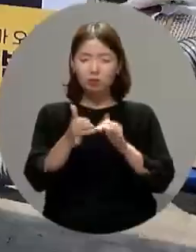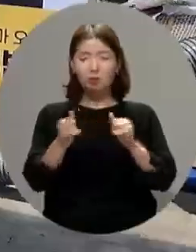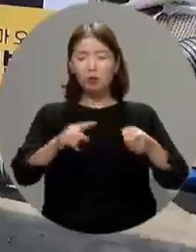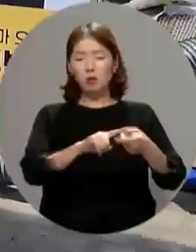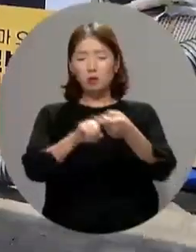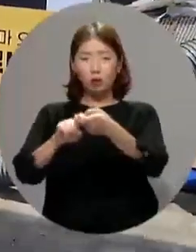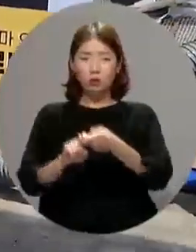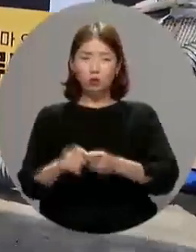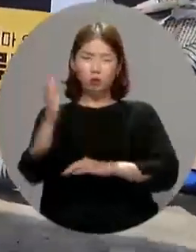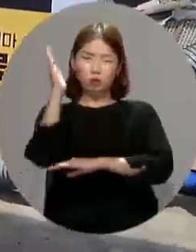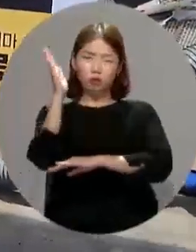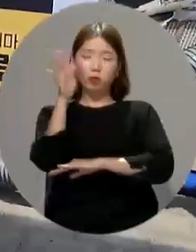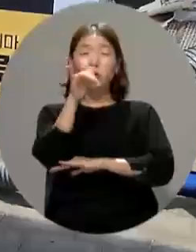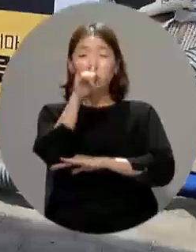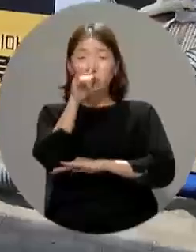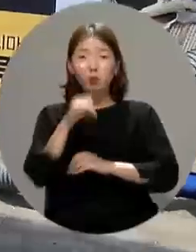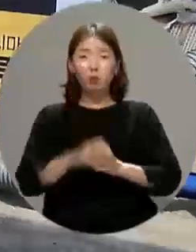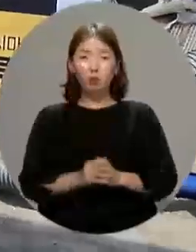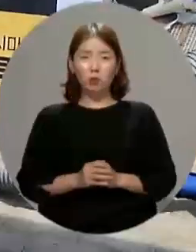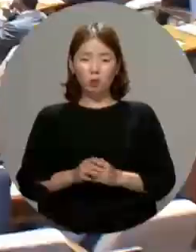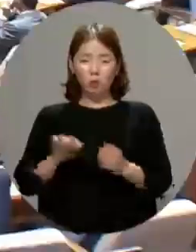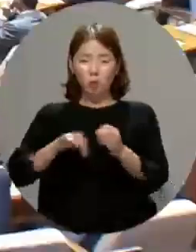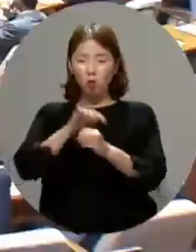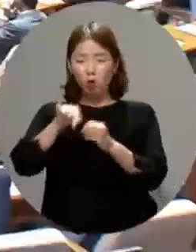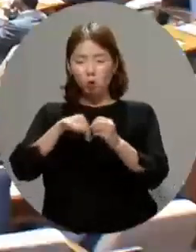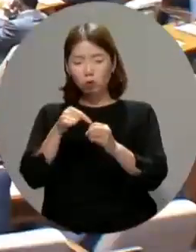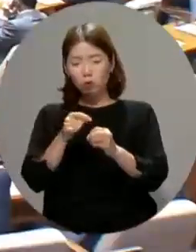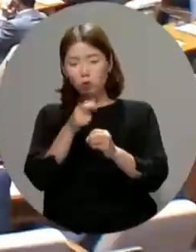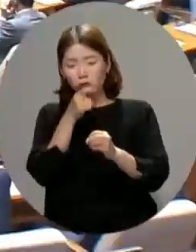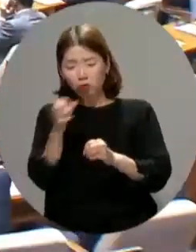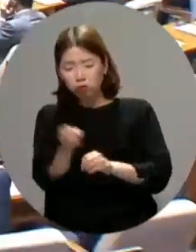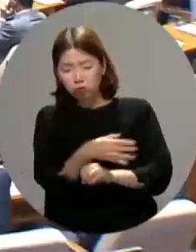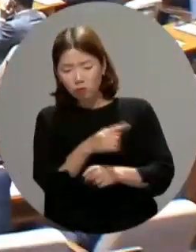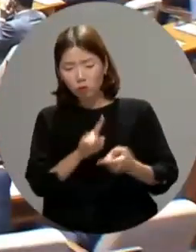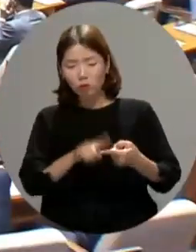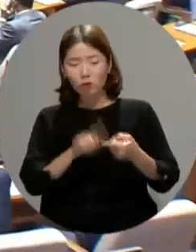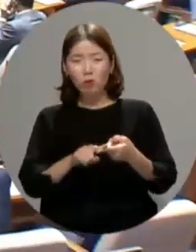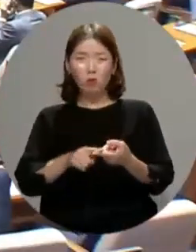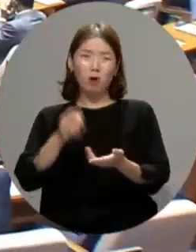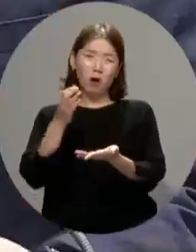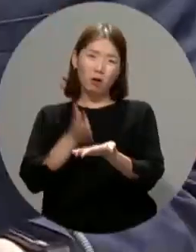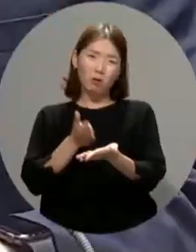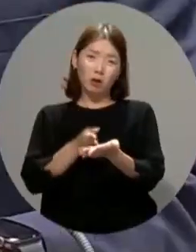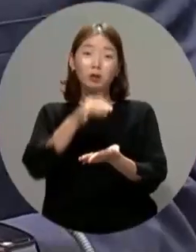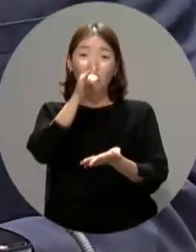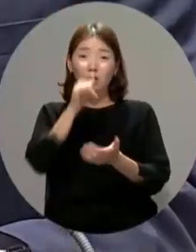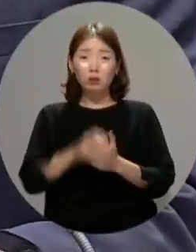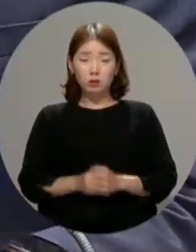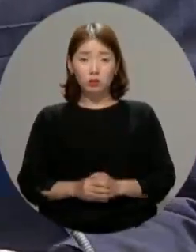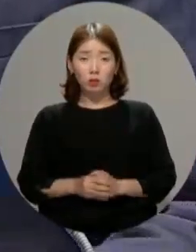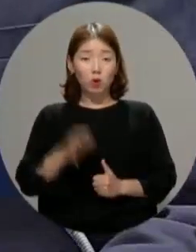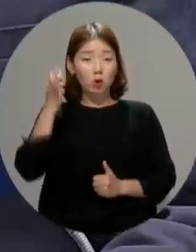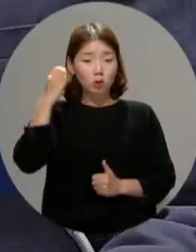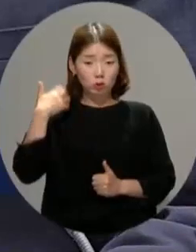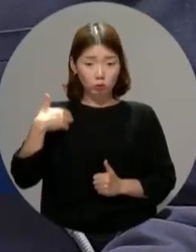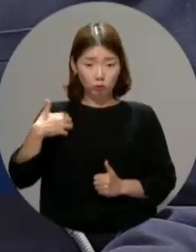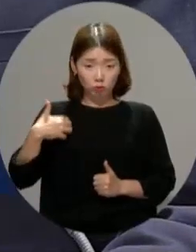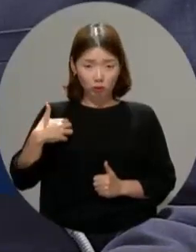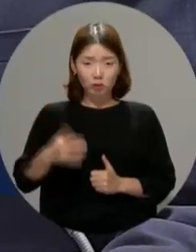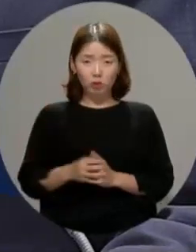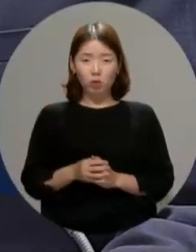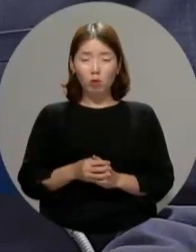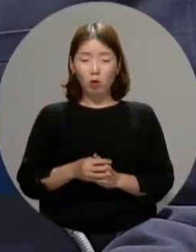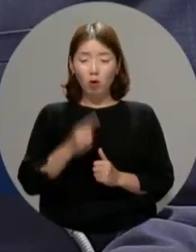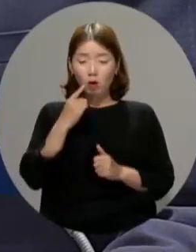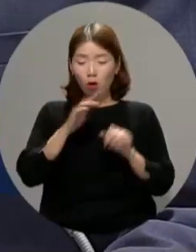연이어 기자회견을 열고 후쿠시마 원전 오염수 방류를 규탄하는 상황. 중국 외교부가